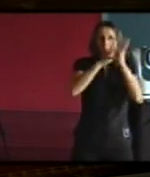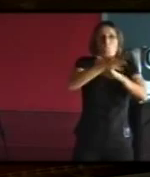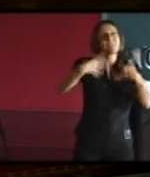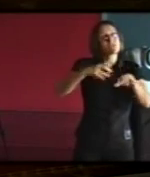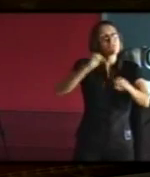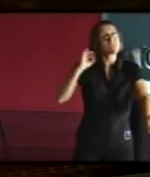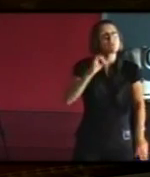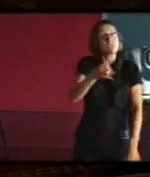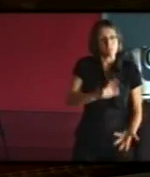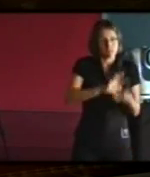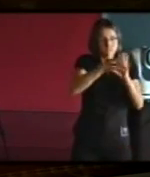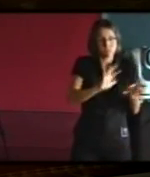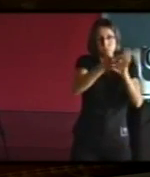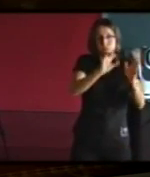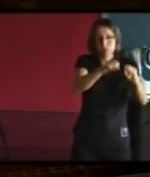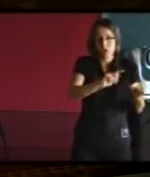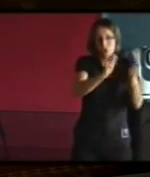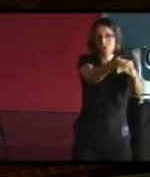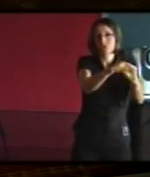absolument spectaculaire.